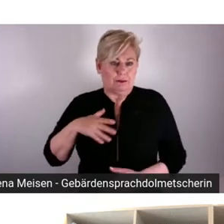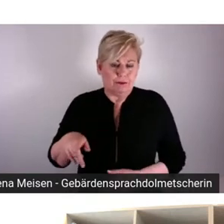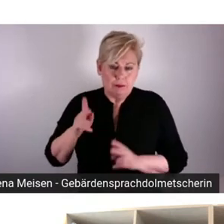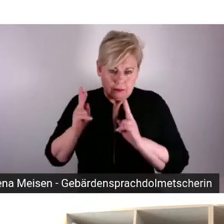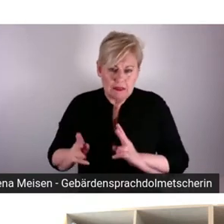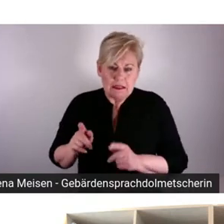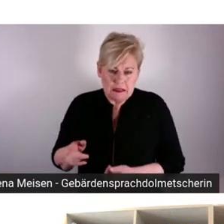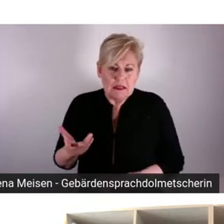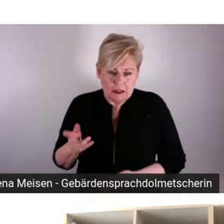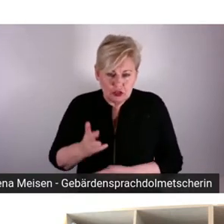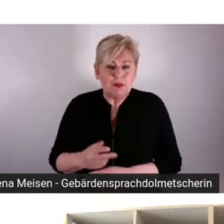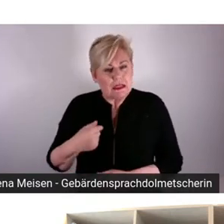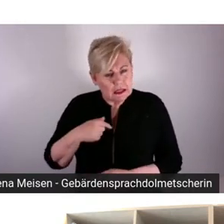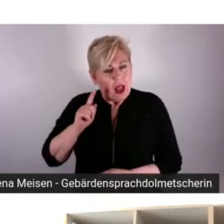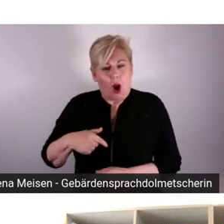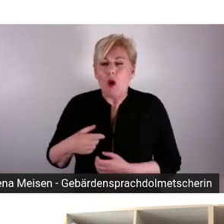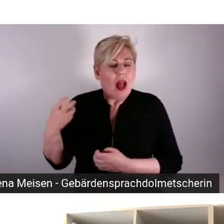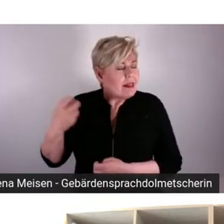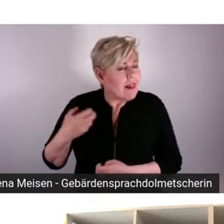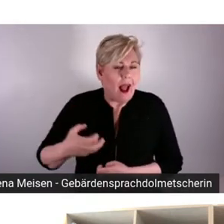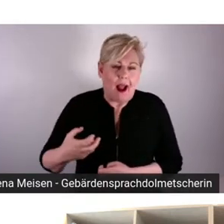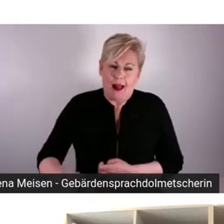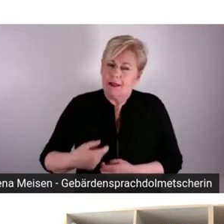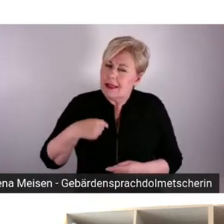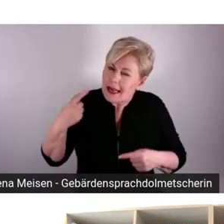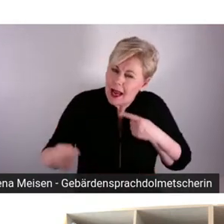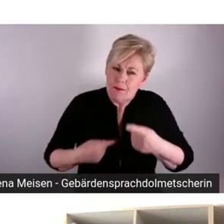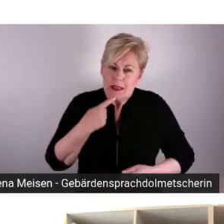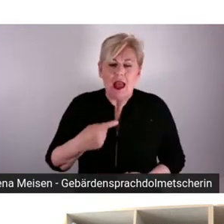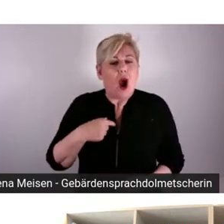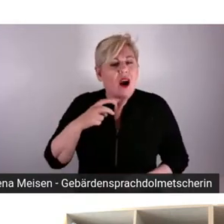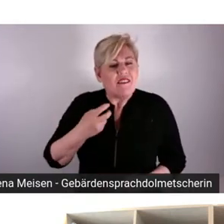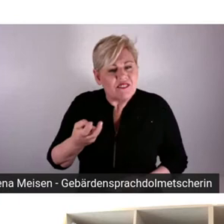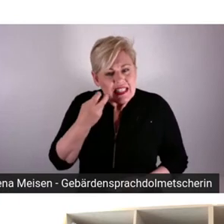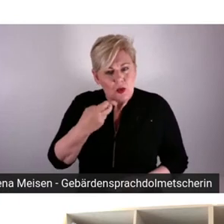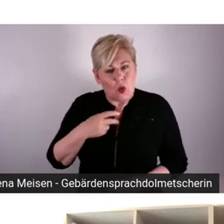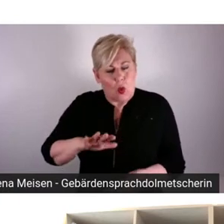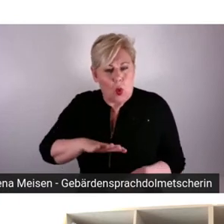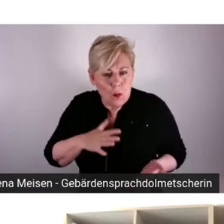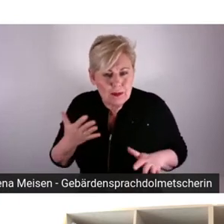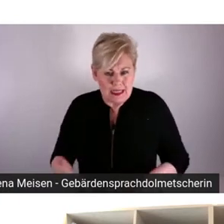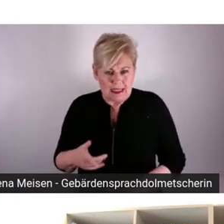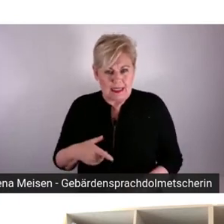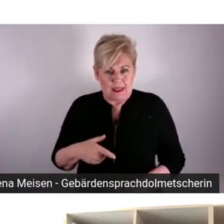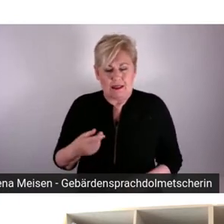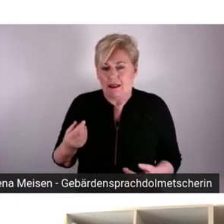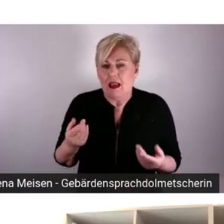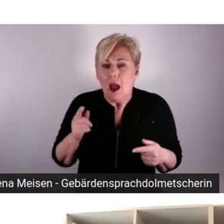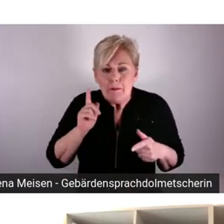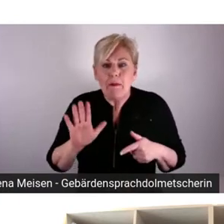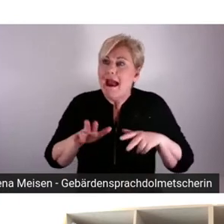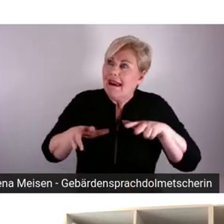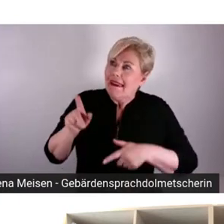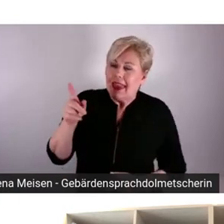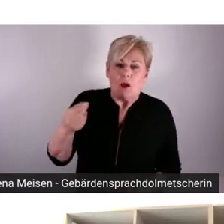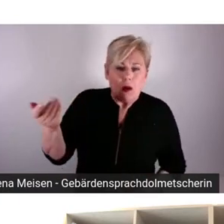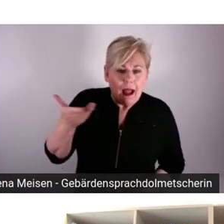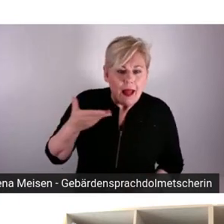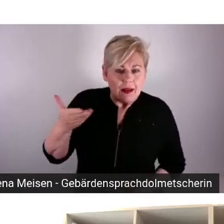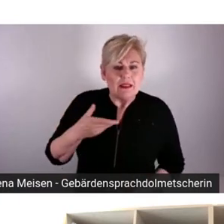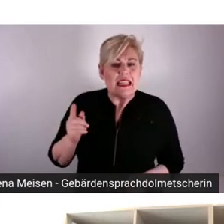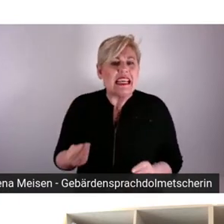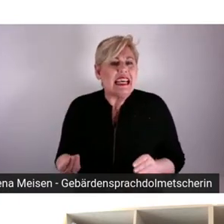wieder nachhaltig betone und versuche umzusetzen, Gehör zu bekommen bei der Regierung, nämlich Zuverdienstgrenzen, bedeutet